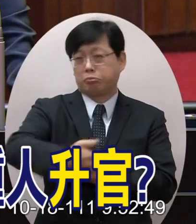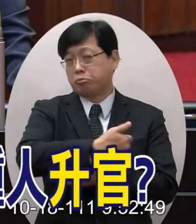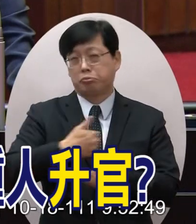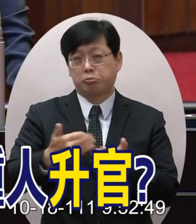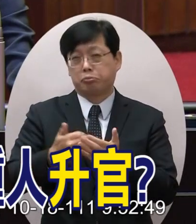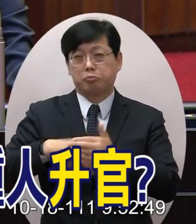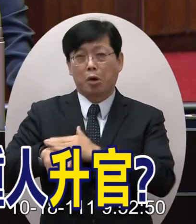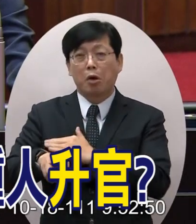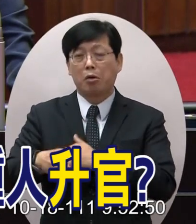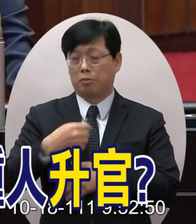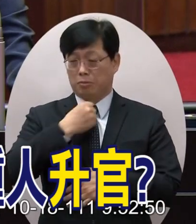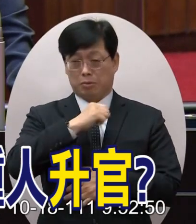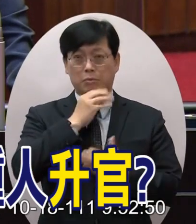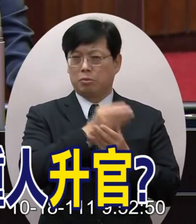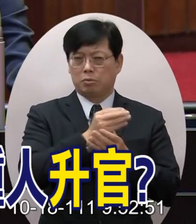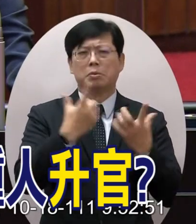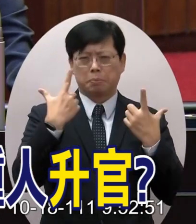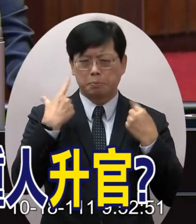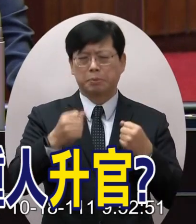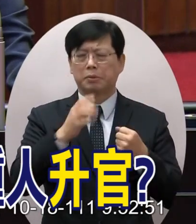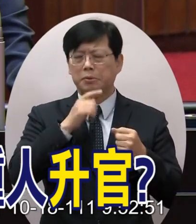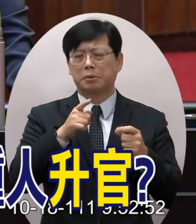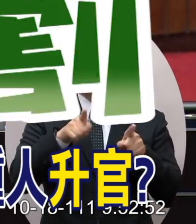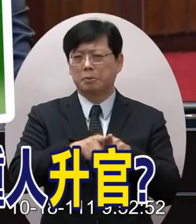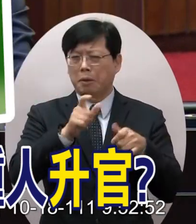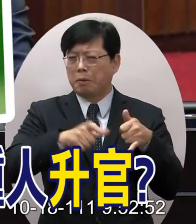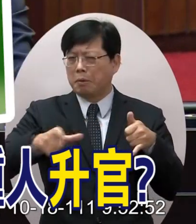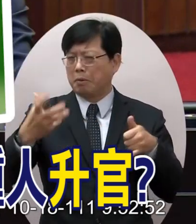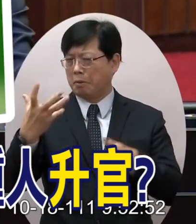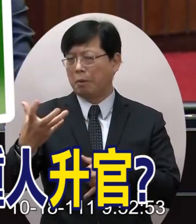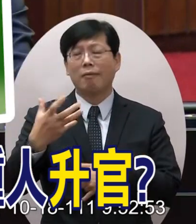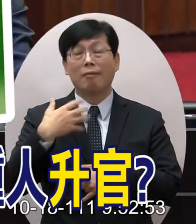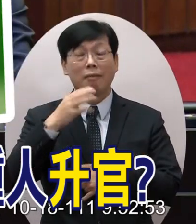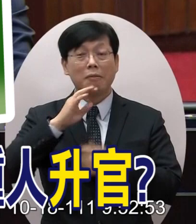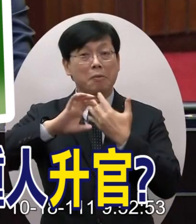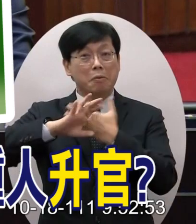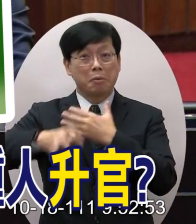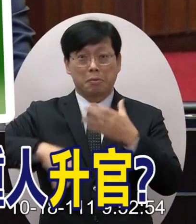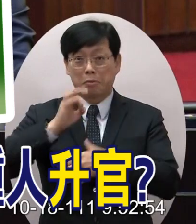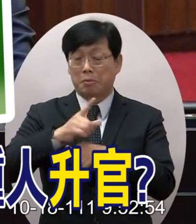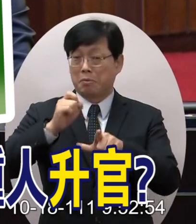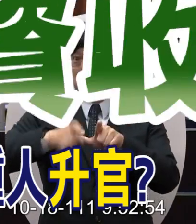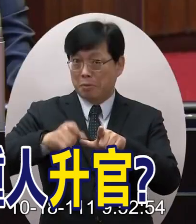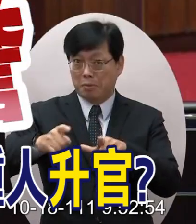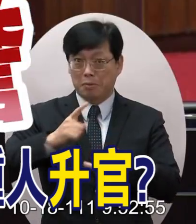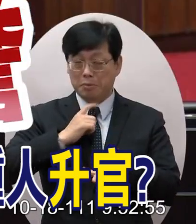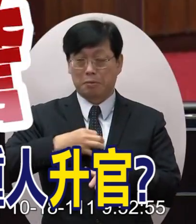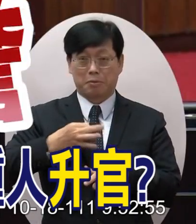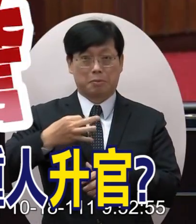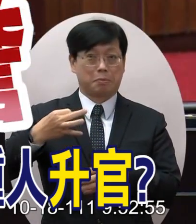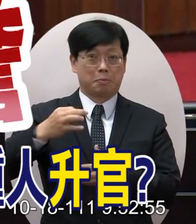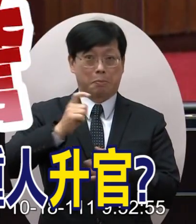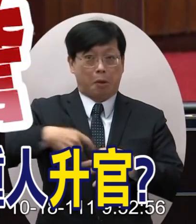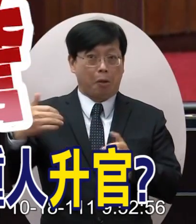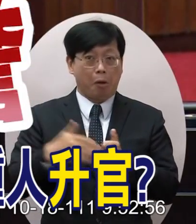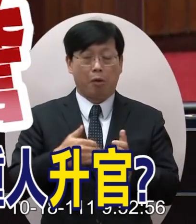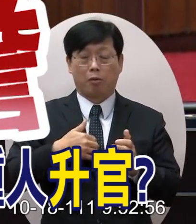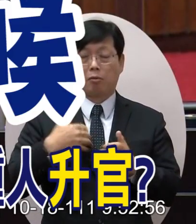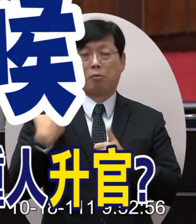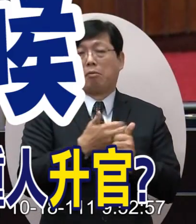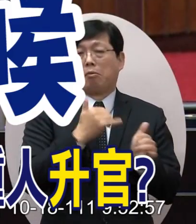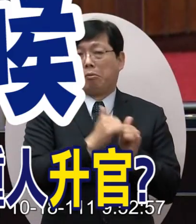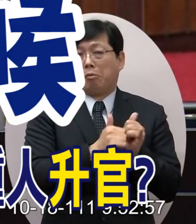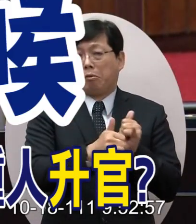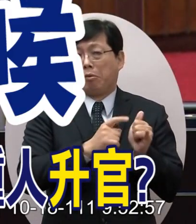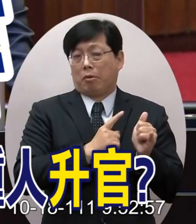们因为台湾的股市是散户多，让外资收割，然后让全民去承担。